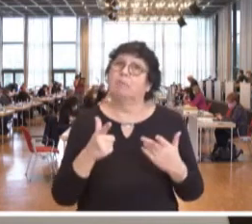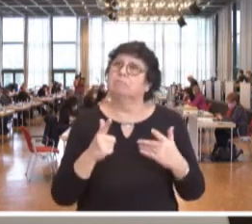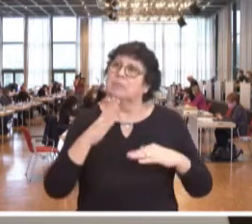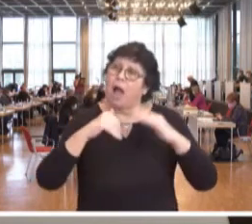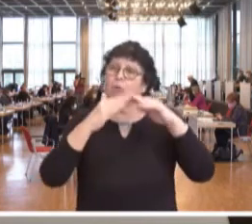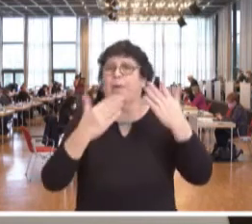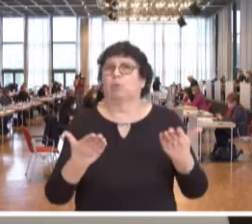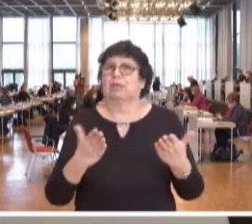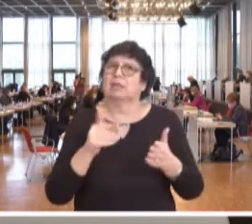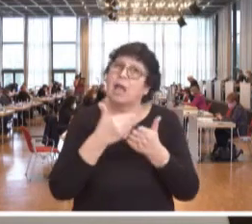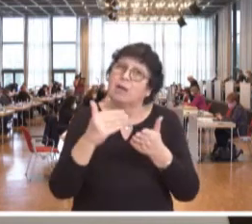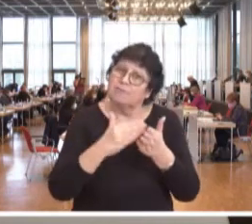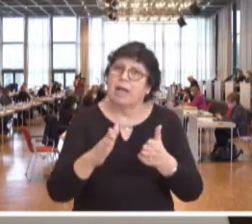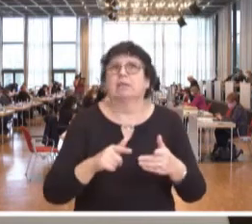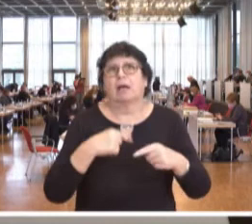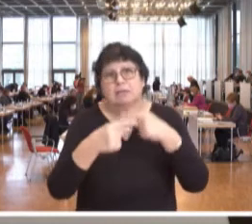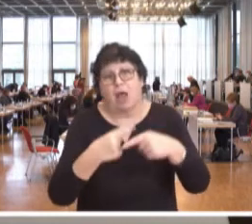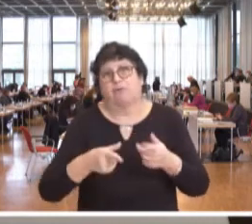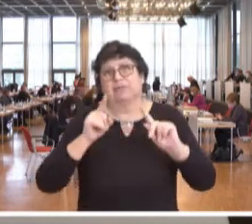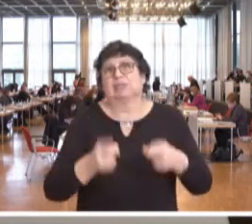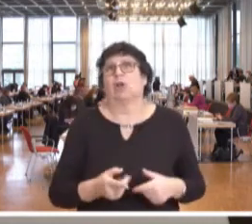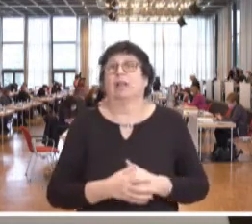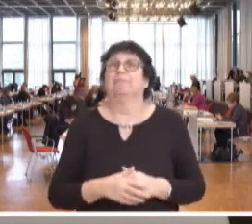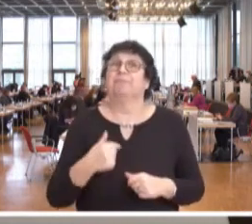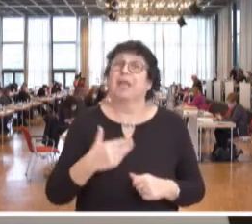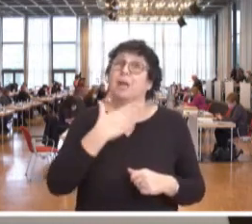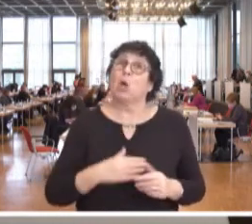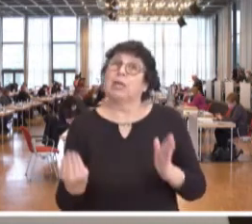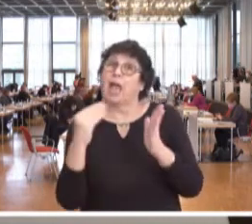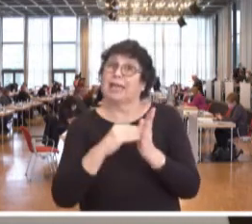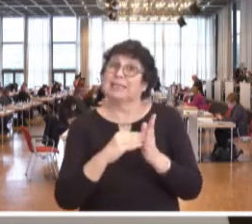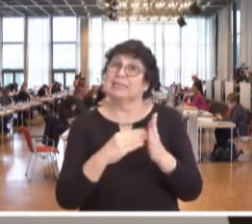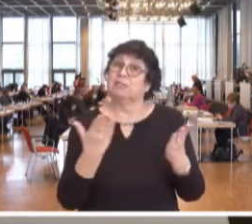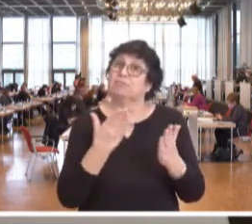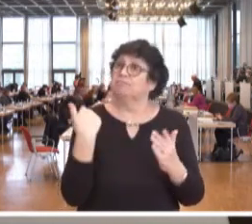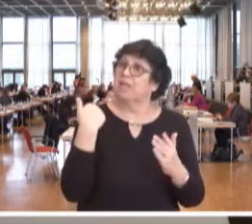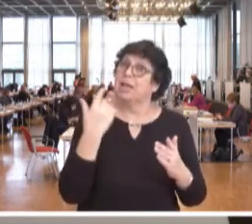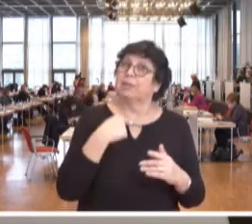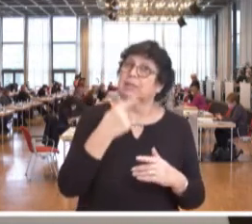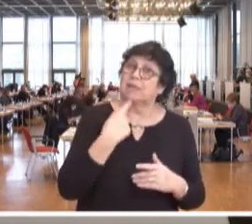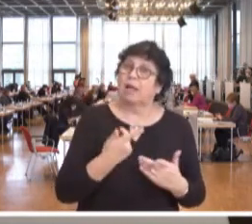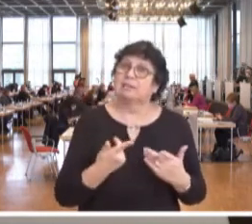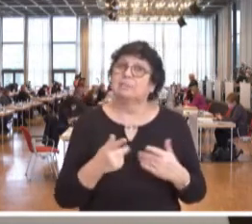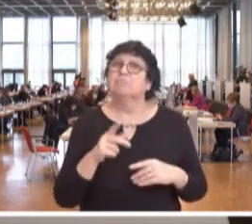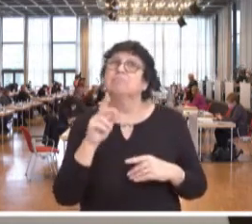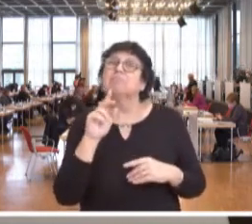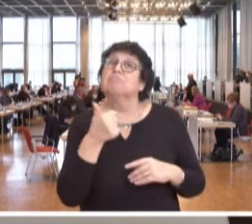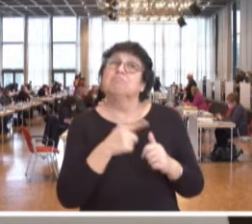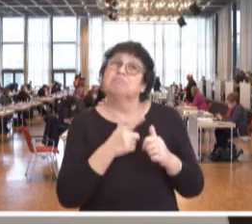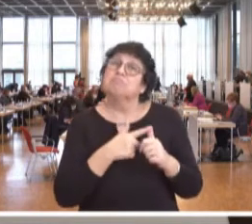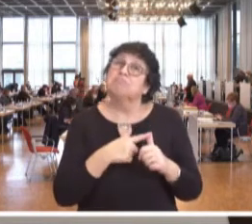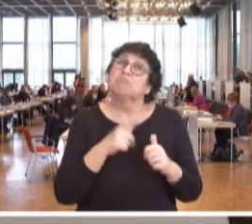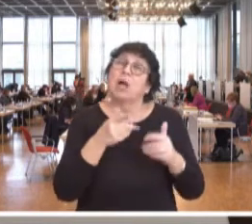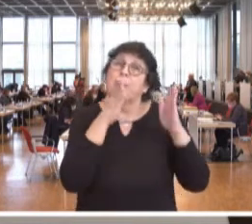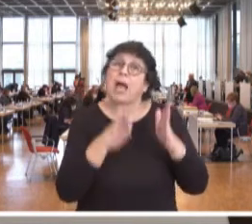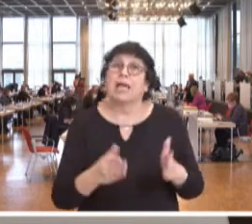bauen, weitergehen sollen. Ich möchte ergänzend zu dem, was gesagt worden ist, einen Akzent setzen, einmal auf den